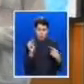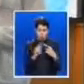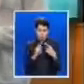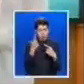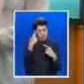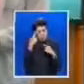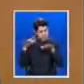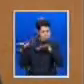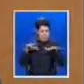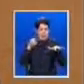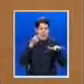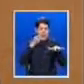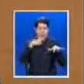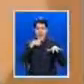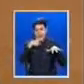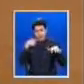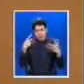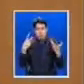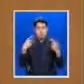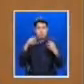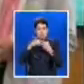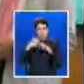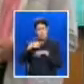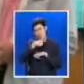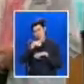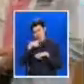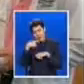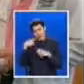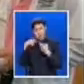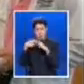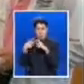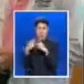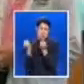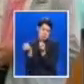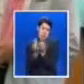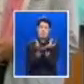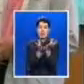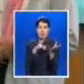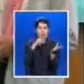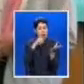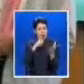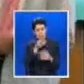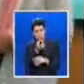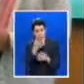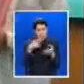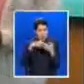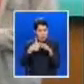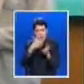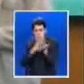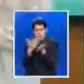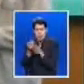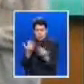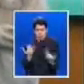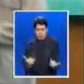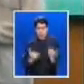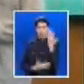โญแล้วก็ปัญหาความแล้งเนี่ยจะมีผลกระทบในเรื่องน้ำการจัดสรรน้ำ ครับ วันนี้ก็เล